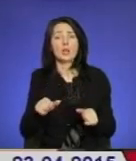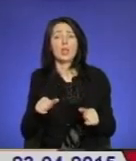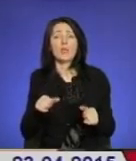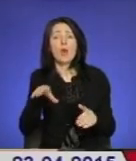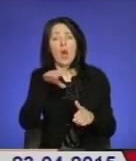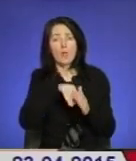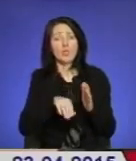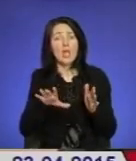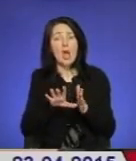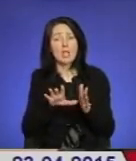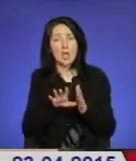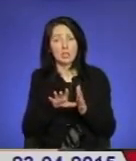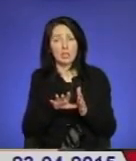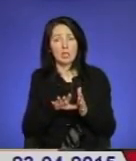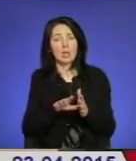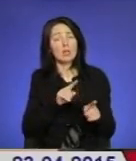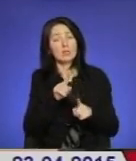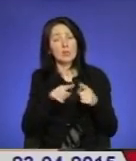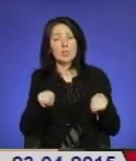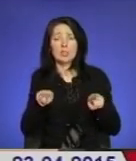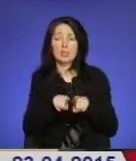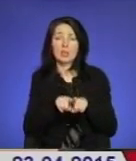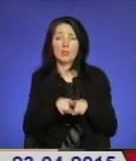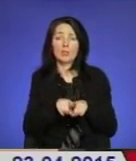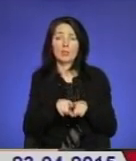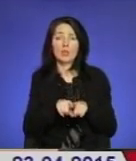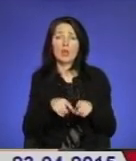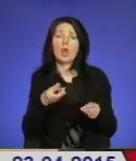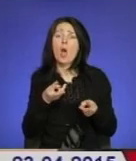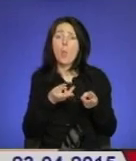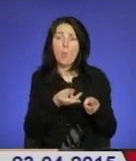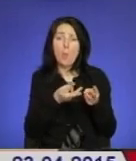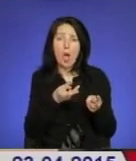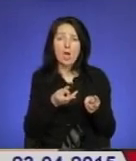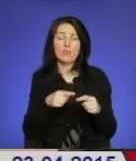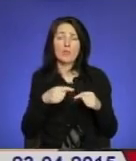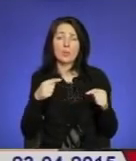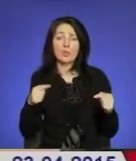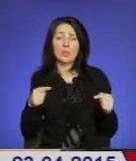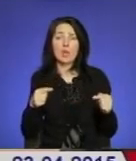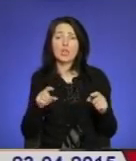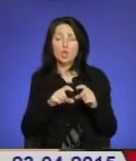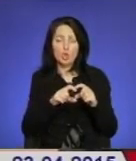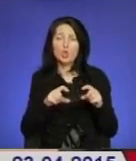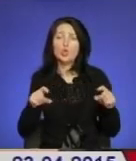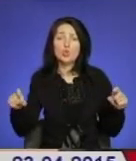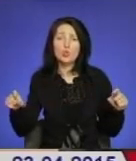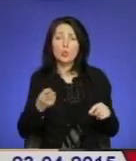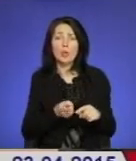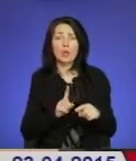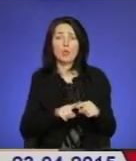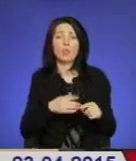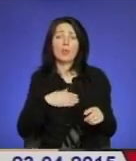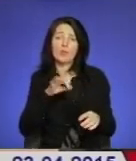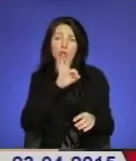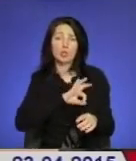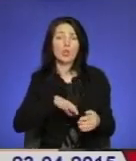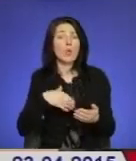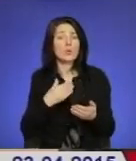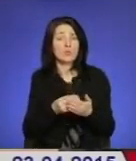електроенергії, змінилась також складова по паливу, по матеріалах, зокрема трубна продукція, яку ми використовуємо в своїй